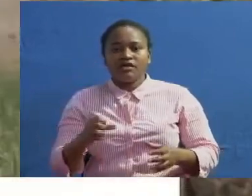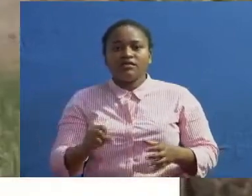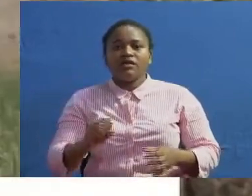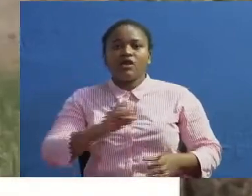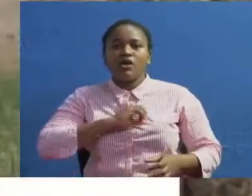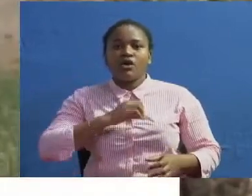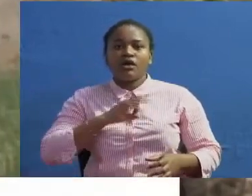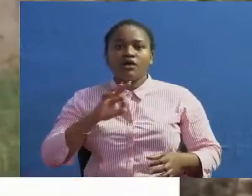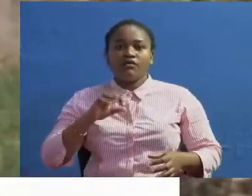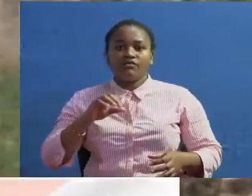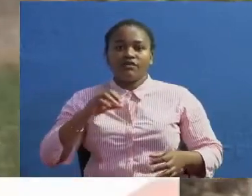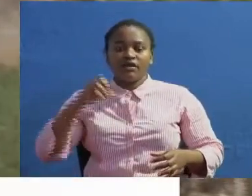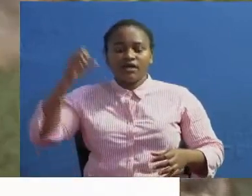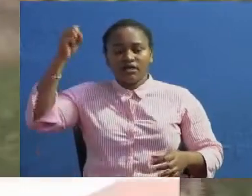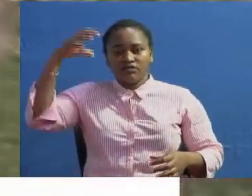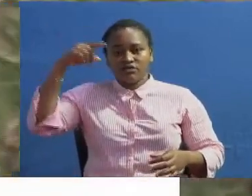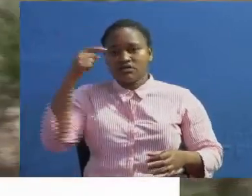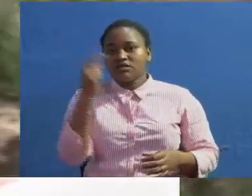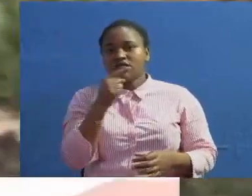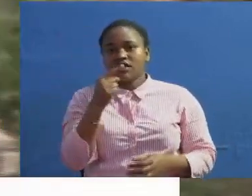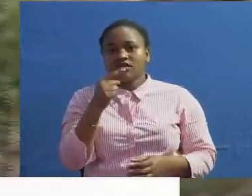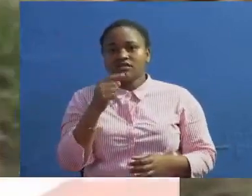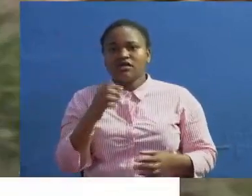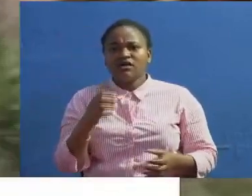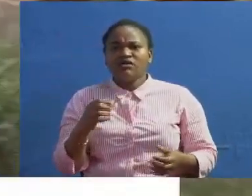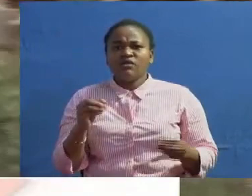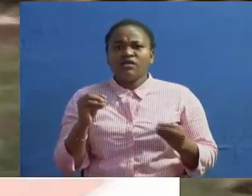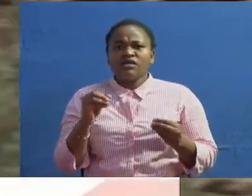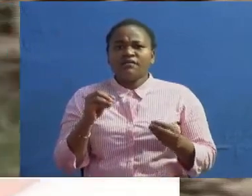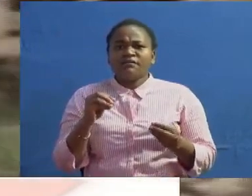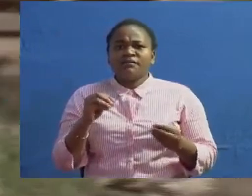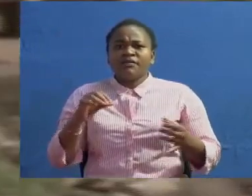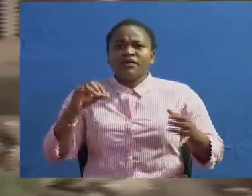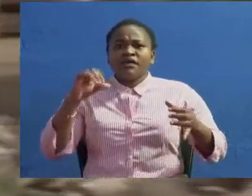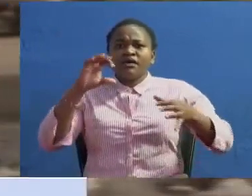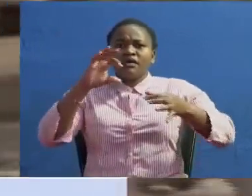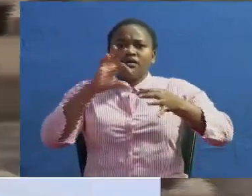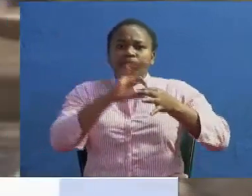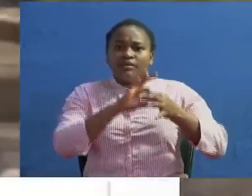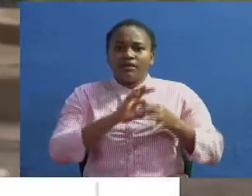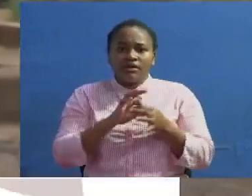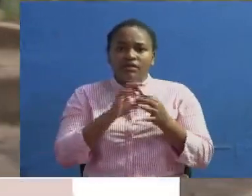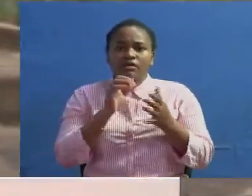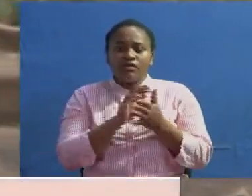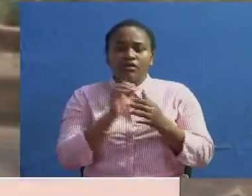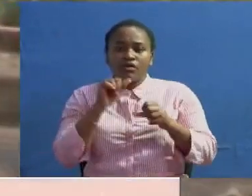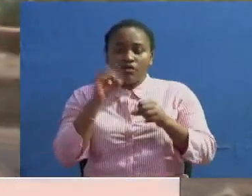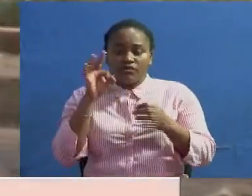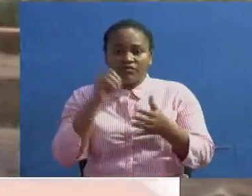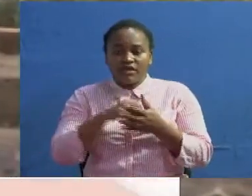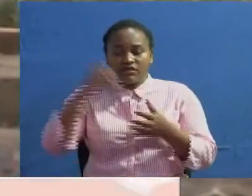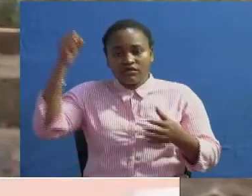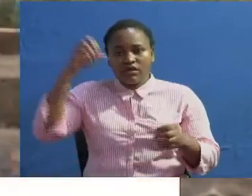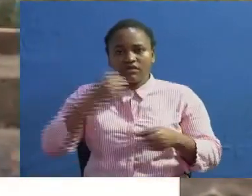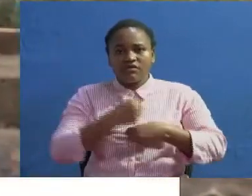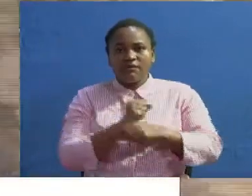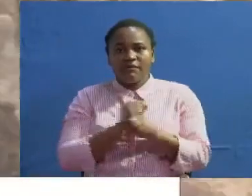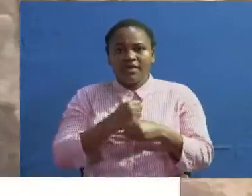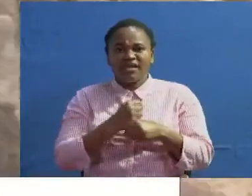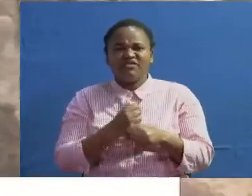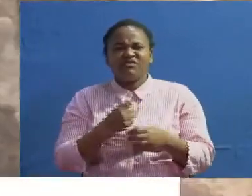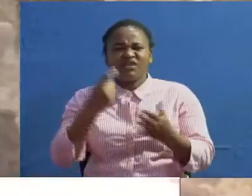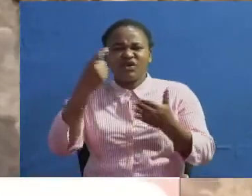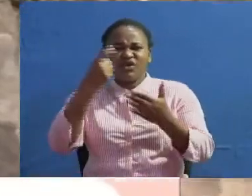Magiro Hydroelectricity, kwa ushirikiano na Hydrobox, kampuni ya uwekezaji ya Ubelgiji. Kilitengenezwa kwa gharama